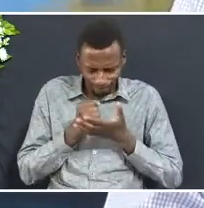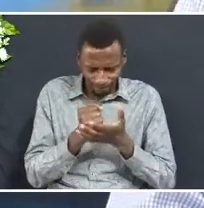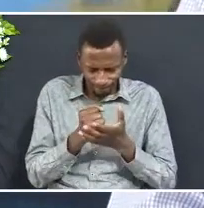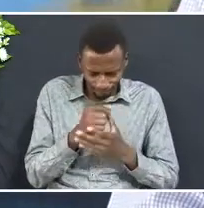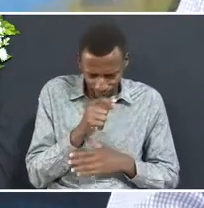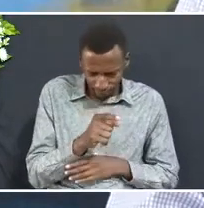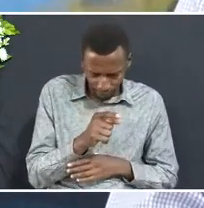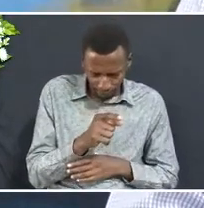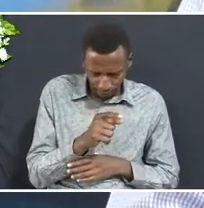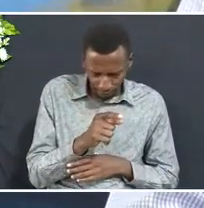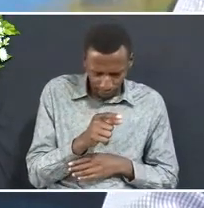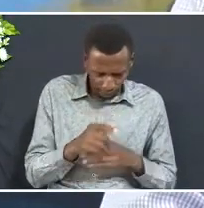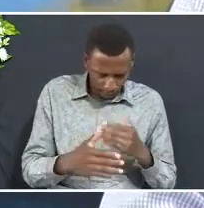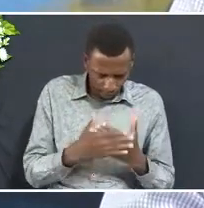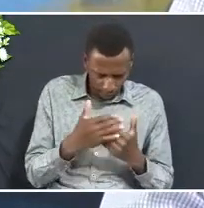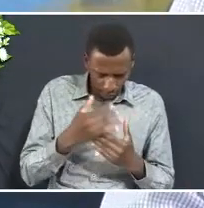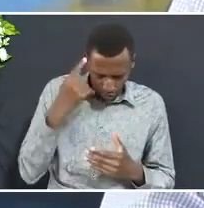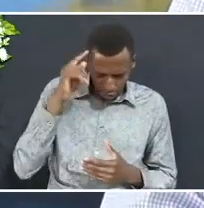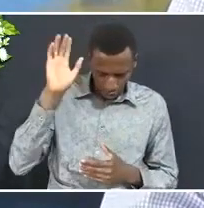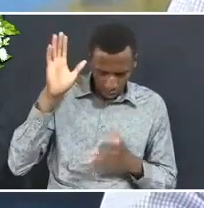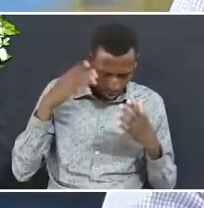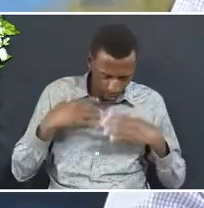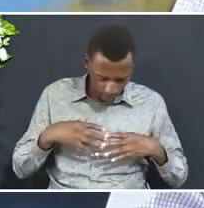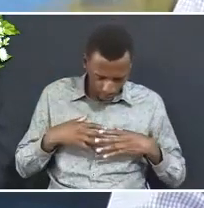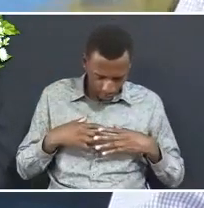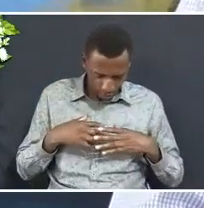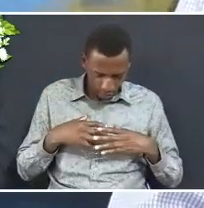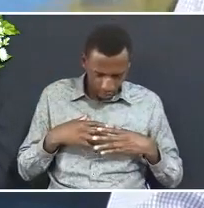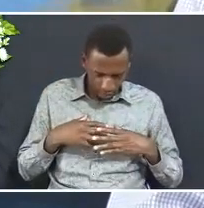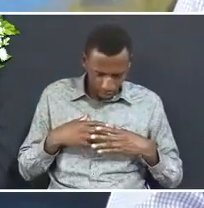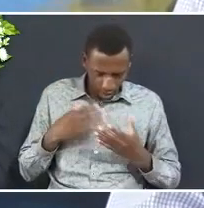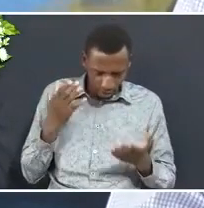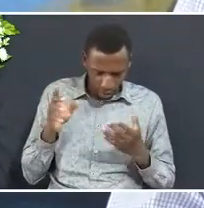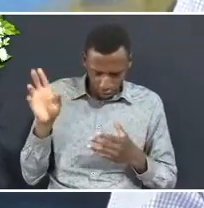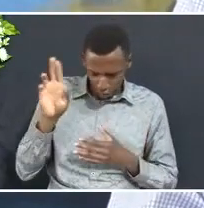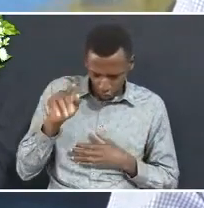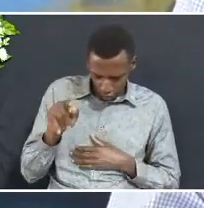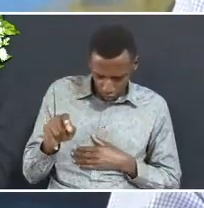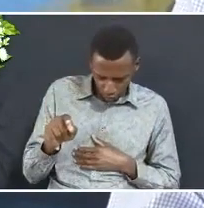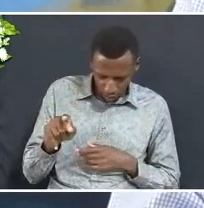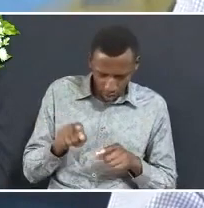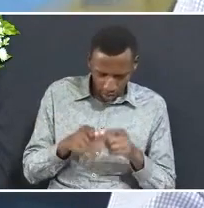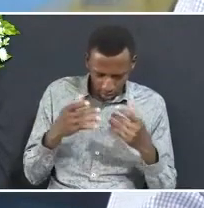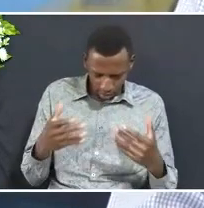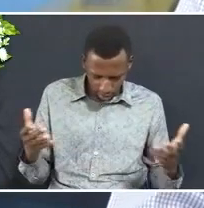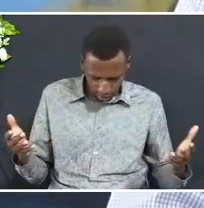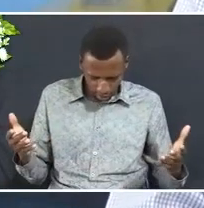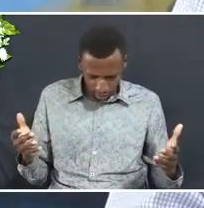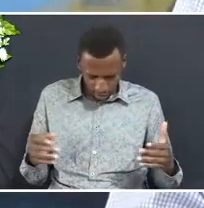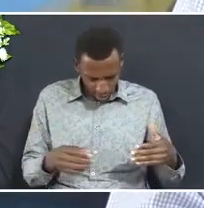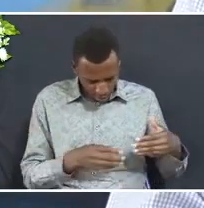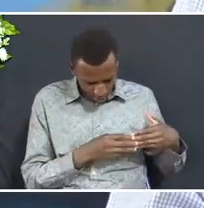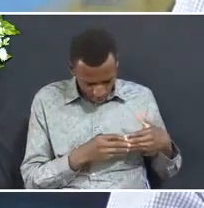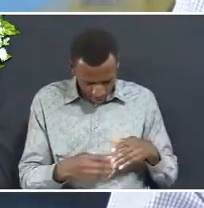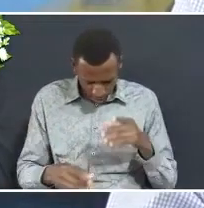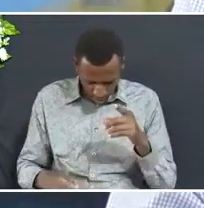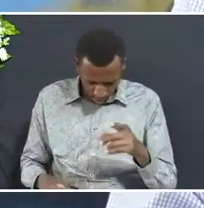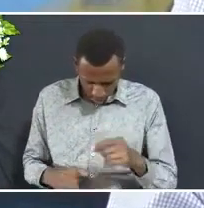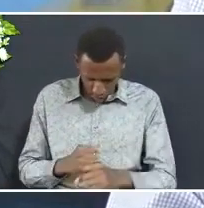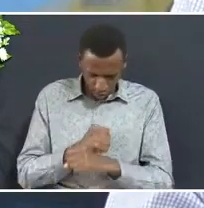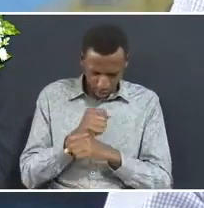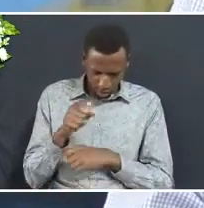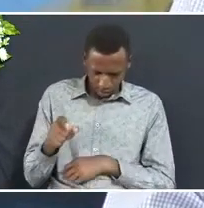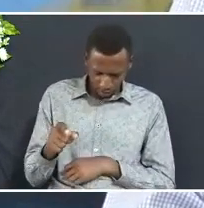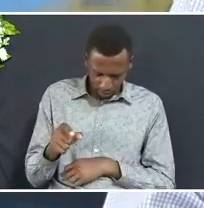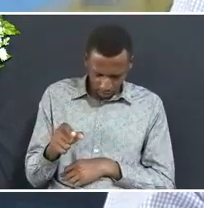ili kuwashughulikia watu wako. Mungu wetu ulimweza kumtumia kama chombo, uweze kumuongoza na umlinde Mwenyezi